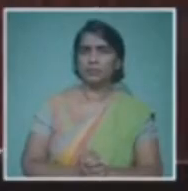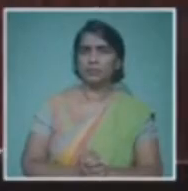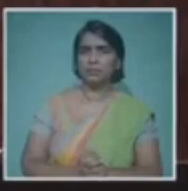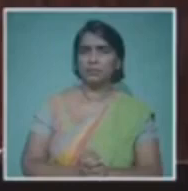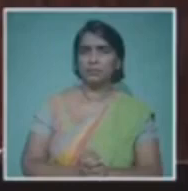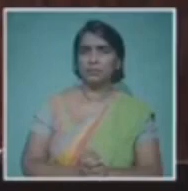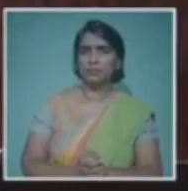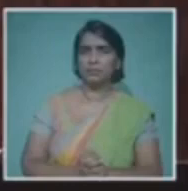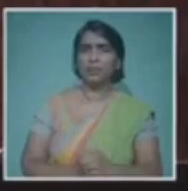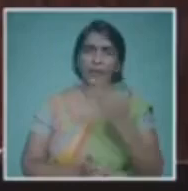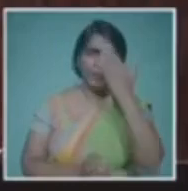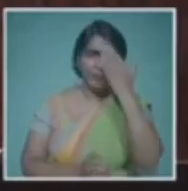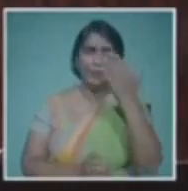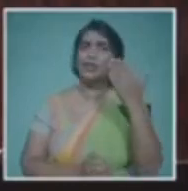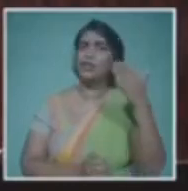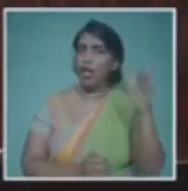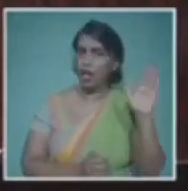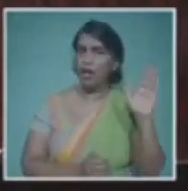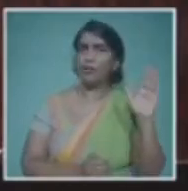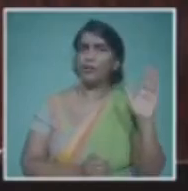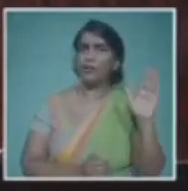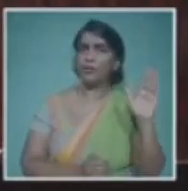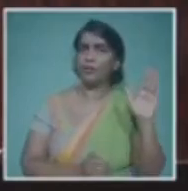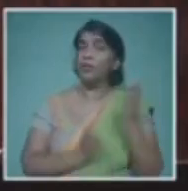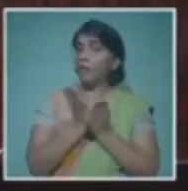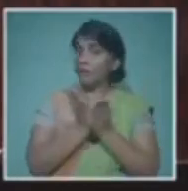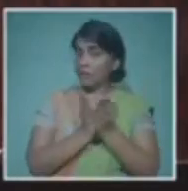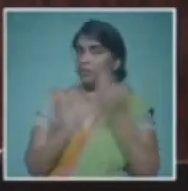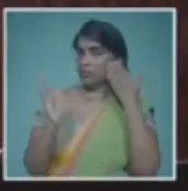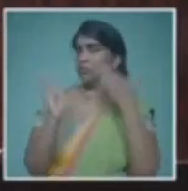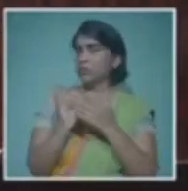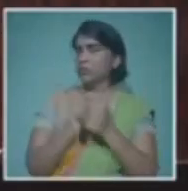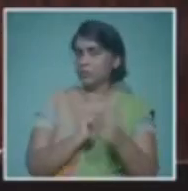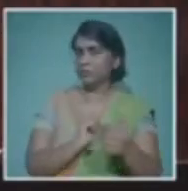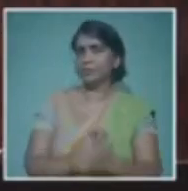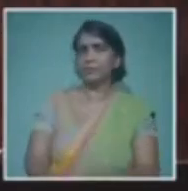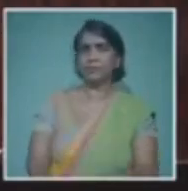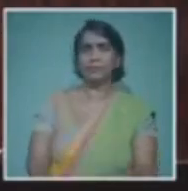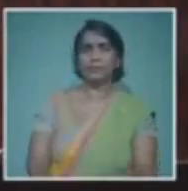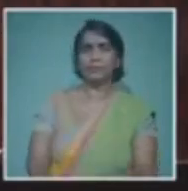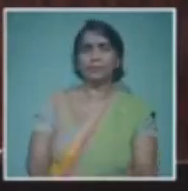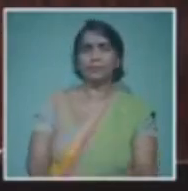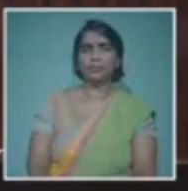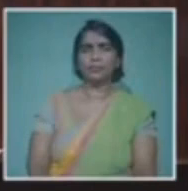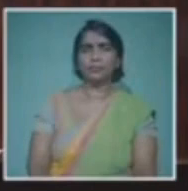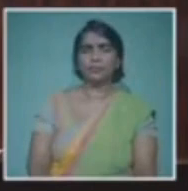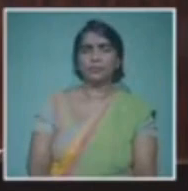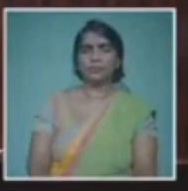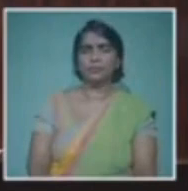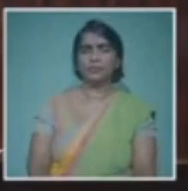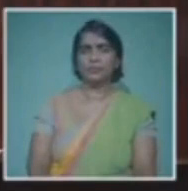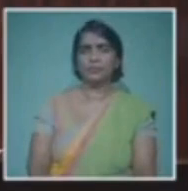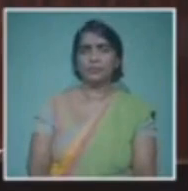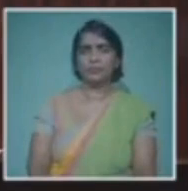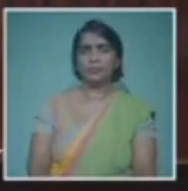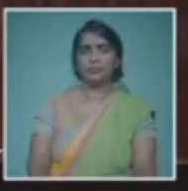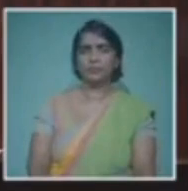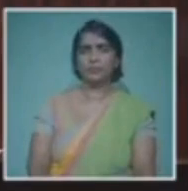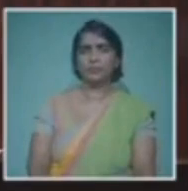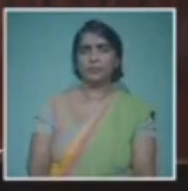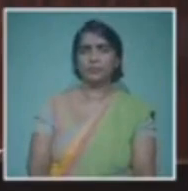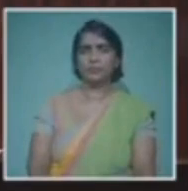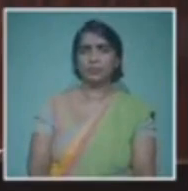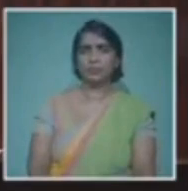කරුණාකරලා ඉදිරියට එළියට යන්න. වහම විනය පේවර ගන්න ඕනේ. දැන් පිට වෙන්න. දැන් ඇවිත් කරලා ගහන්න ඕනේ.